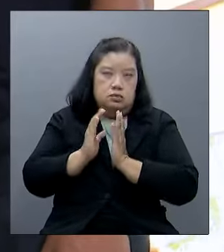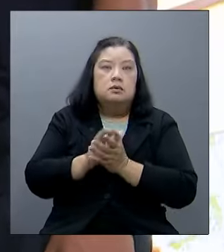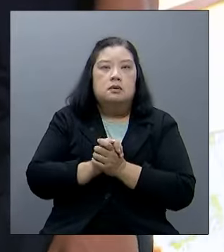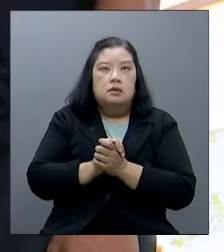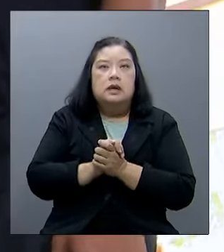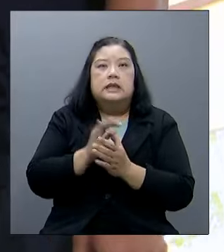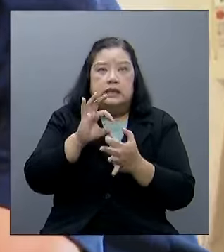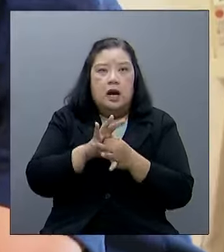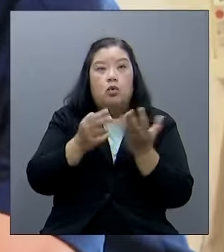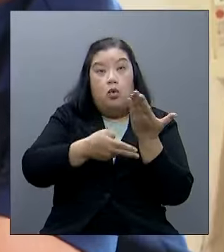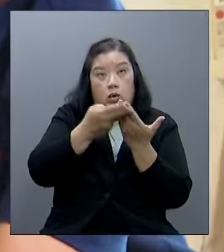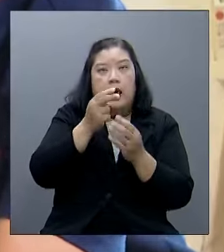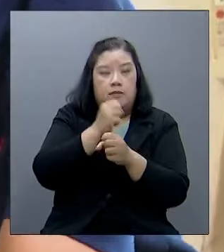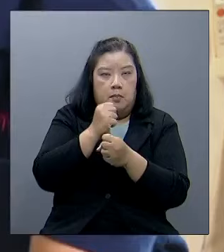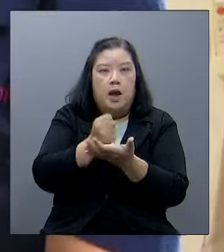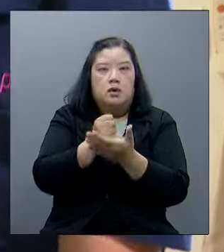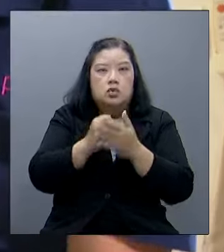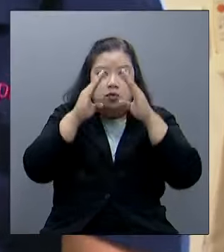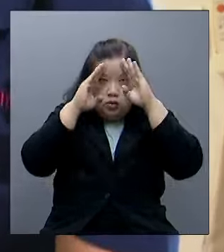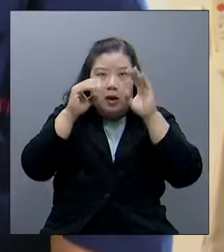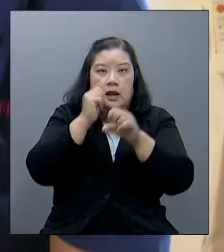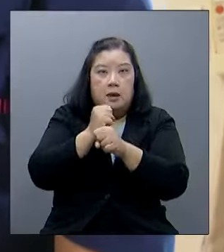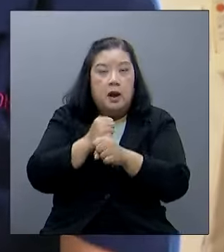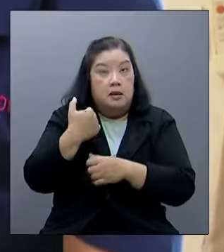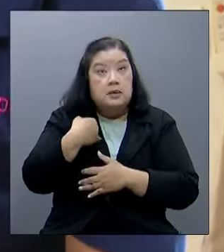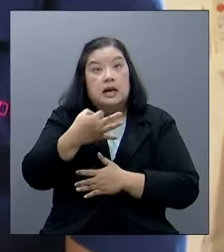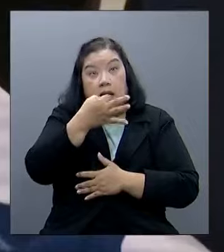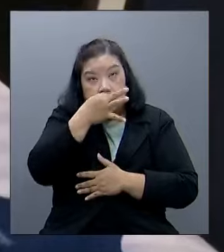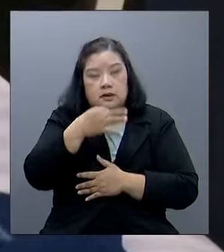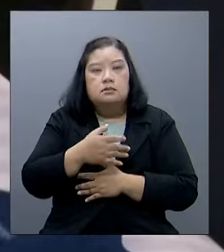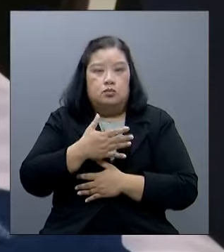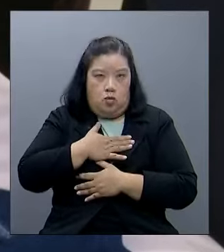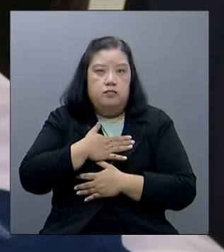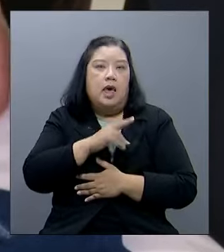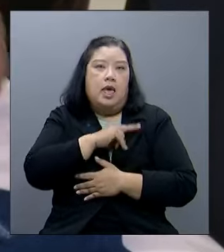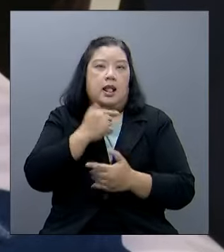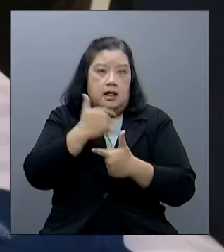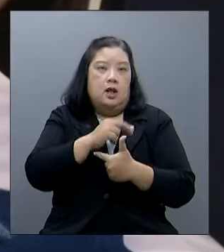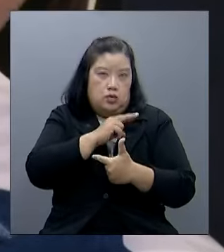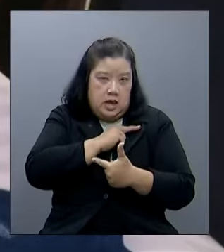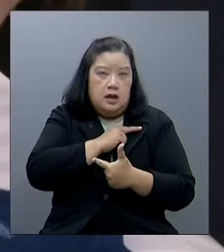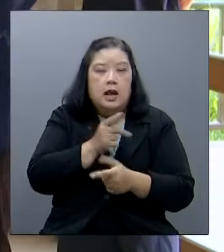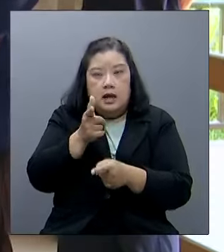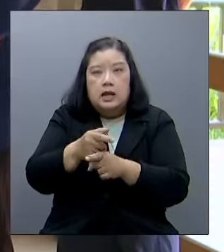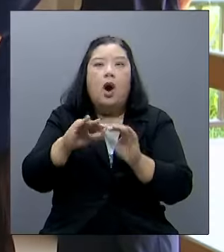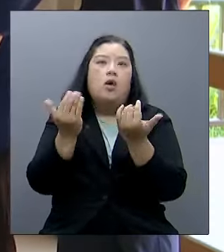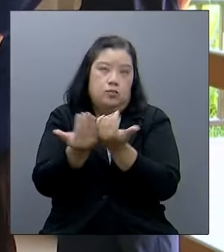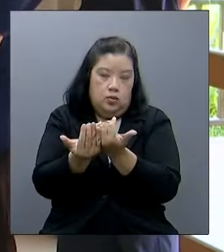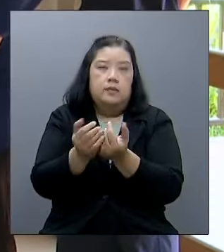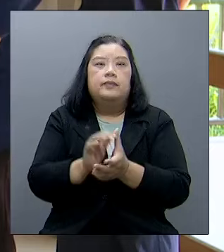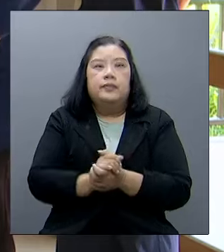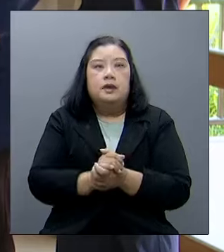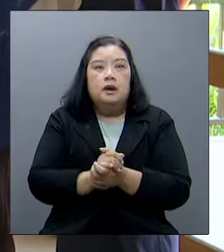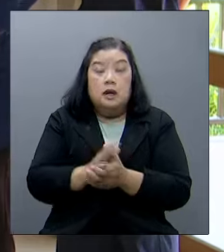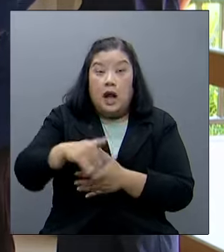มันสร้างประสบการณ์แล้วก็ได้งานทำจริงๆครับจะได้เลี้ยงดูตัวเองและครอบครัวได้ครับที่นี่ก็สร้างให้ทุกคน